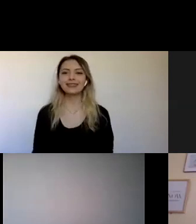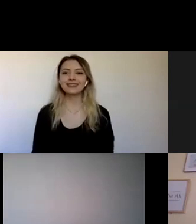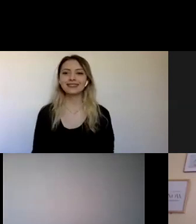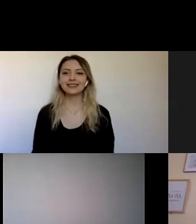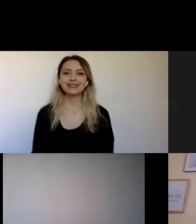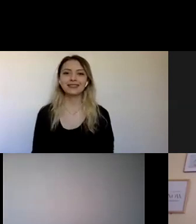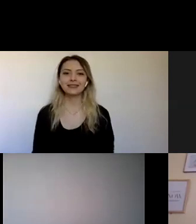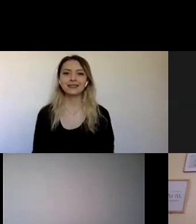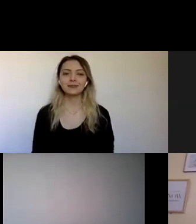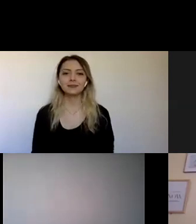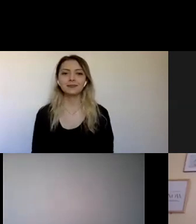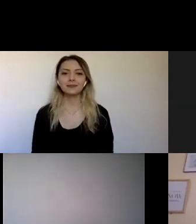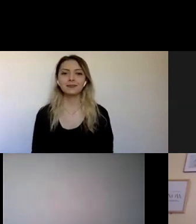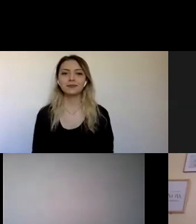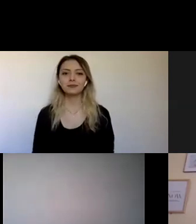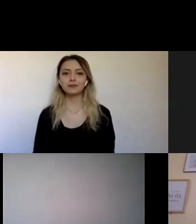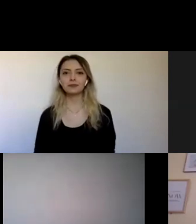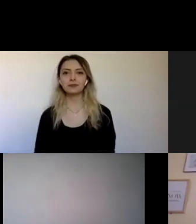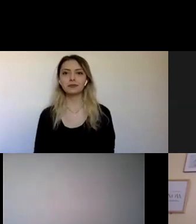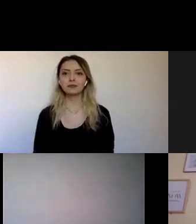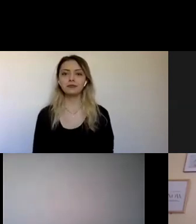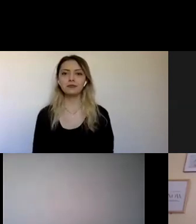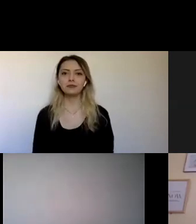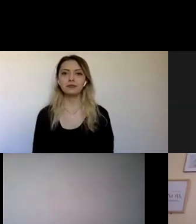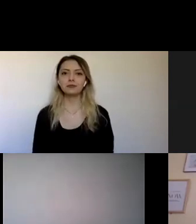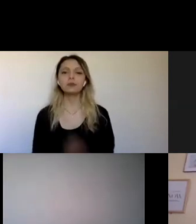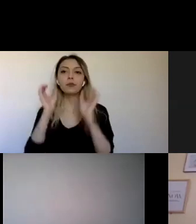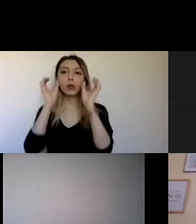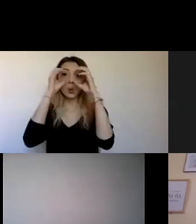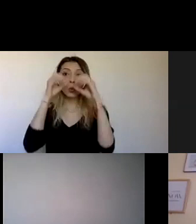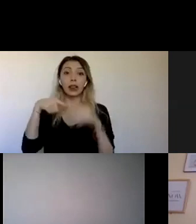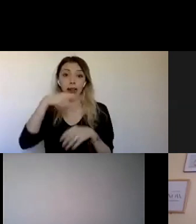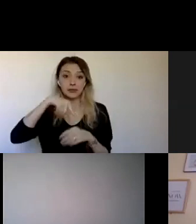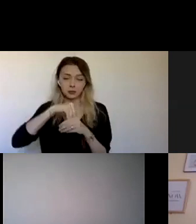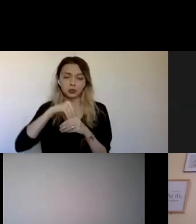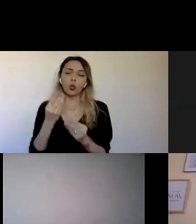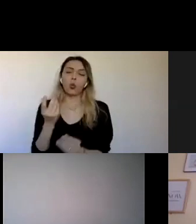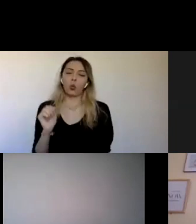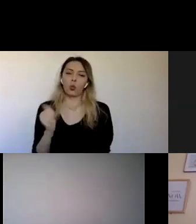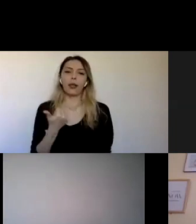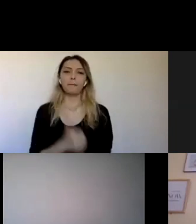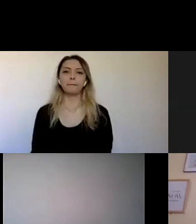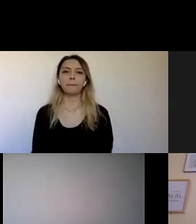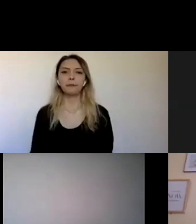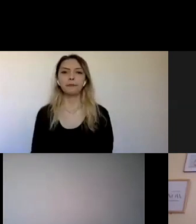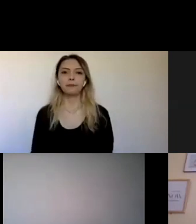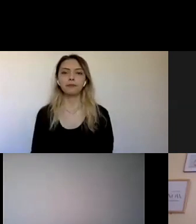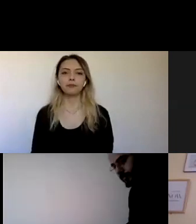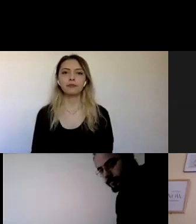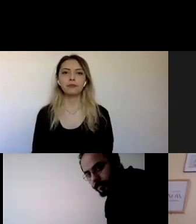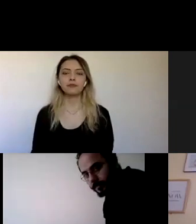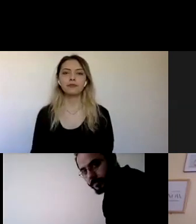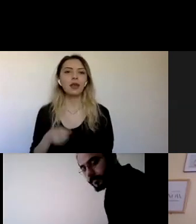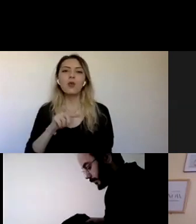kısmında ayrıntılı konuşuruz. Bir yandan da şimdi Google bizim için çok önemli bir mecra. Yani önemli olması sebebi Google hayranı olduğum için